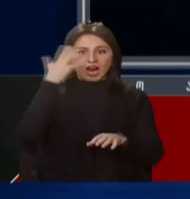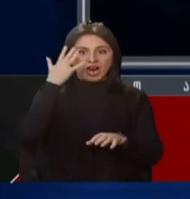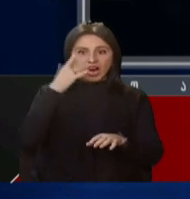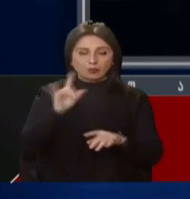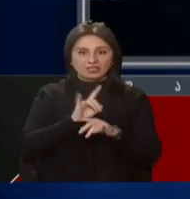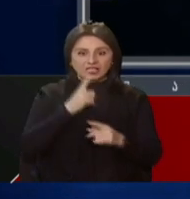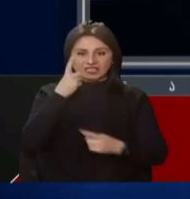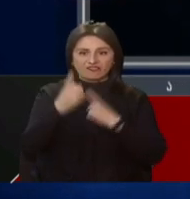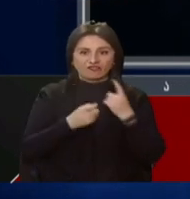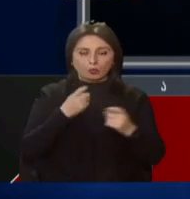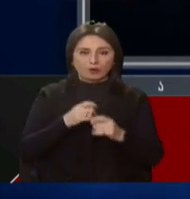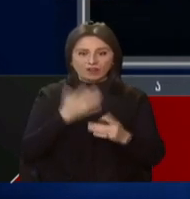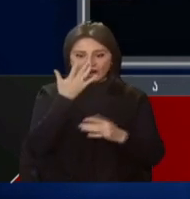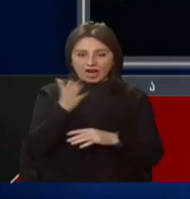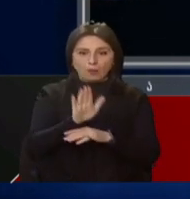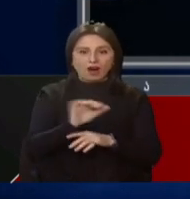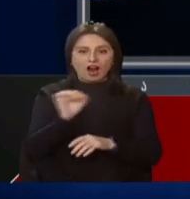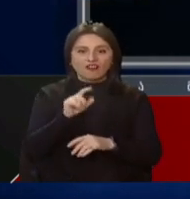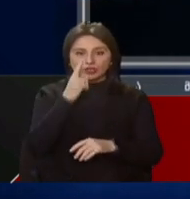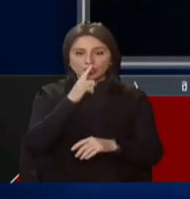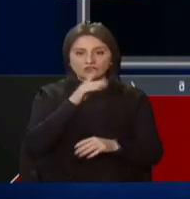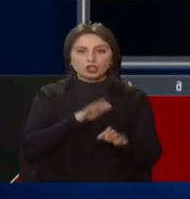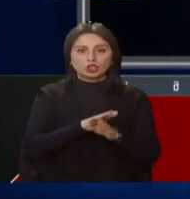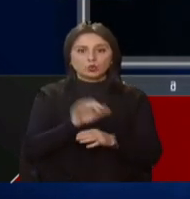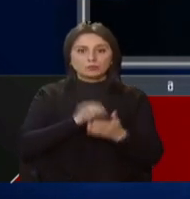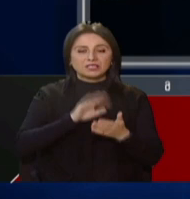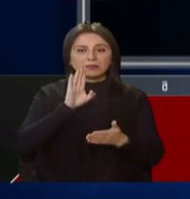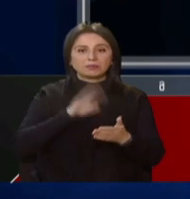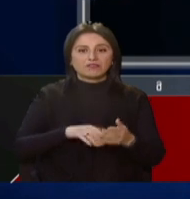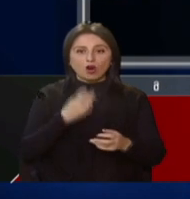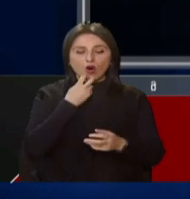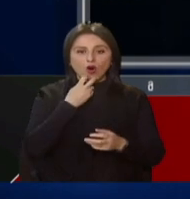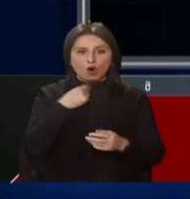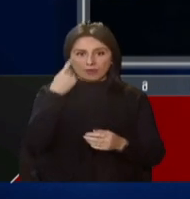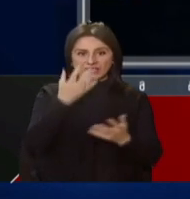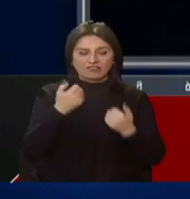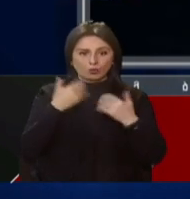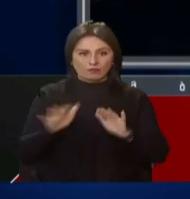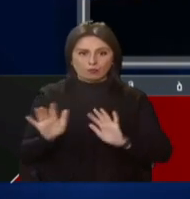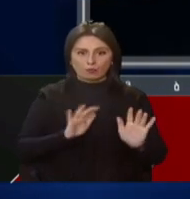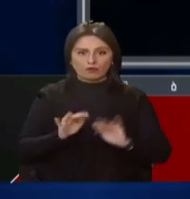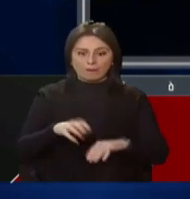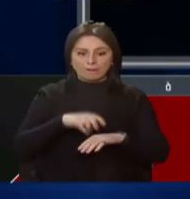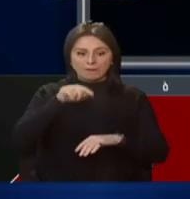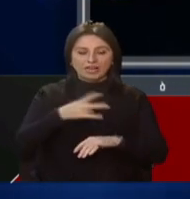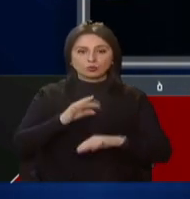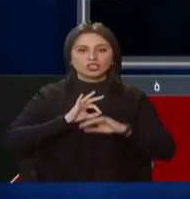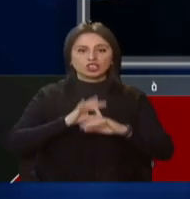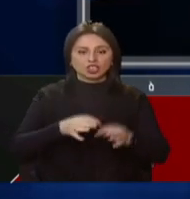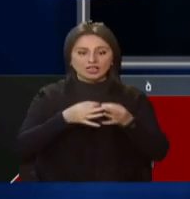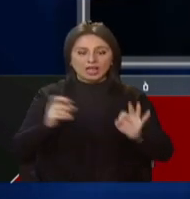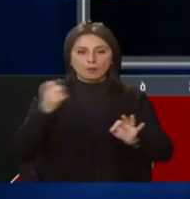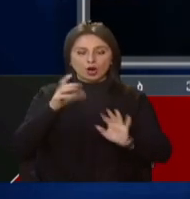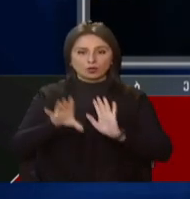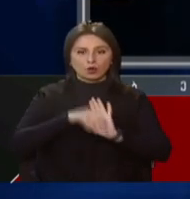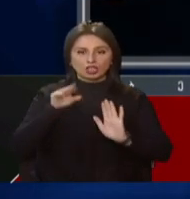otsnebis dezinformatsia gamoakveqna agvistos tveshi sruliad umizezot კომიკური სახე მიიღო უკვე პროცესმა. პარტიაში უნდა ჩატარდეს